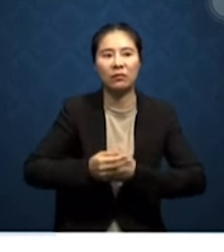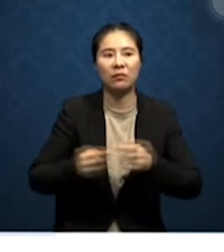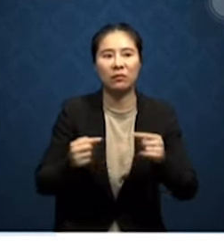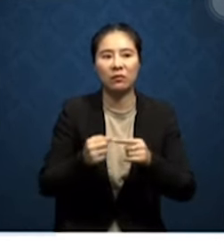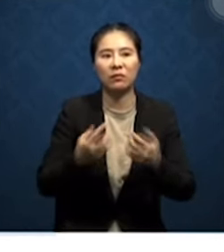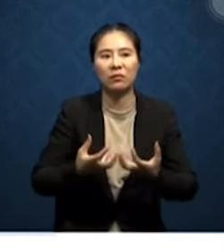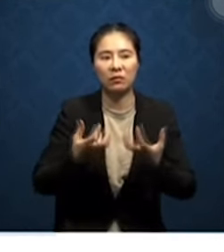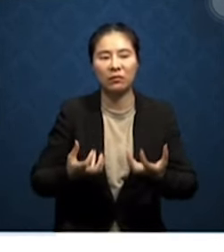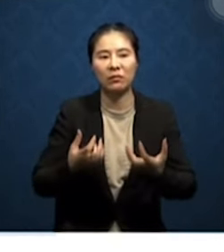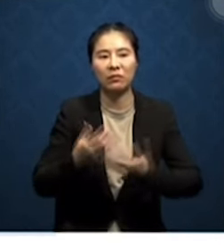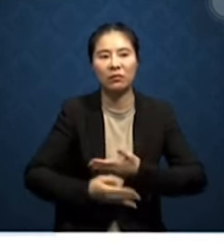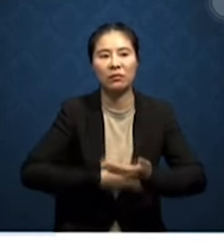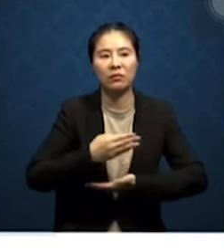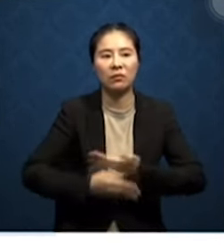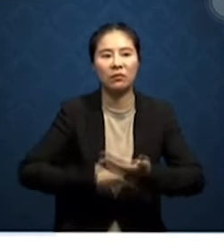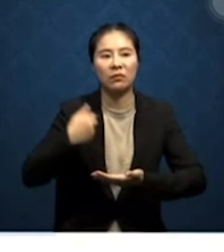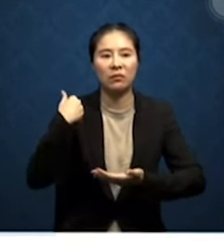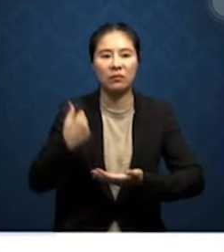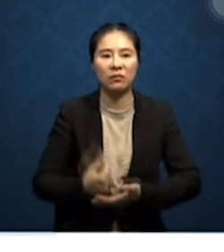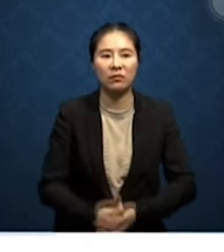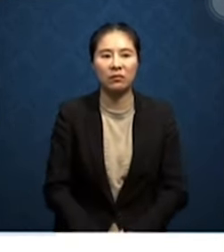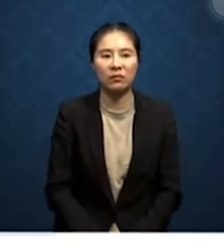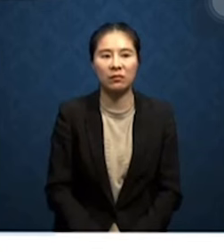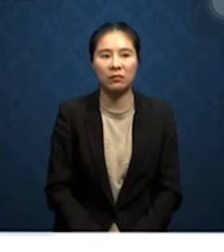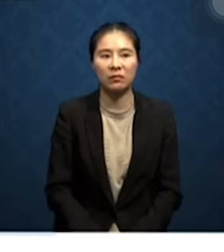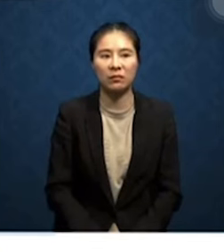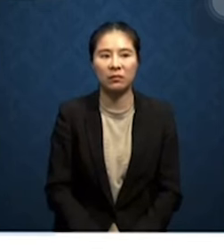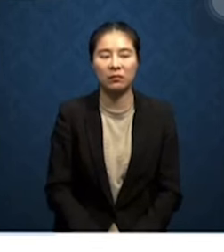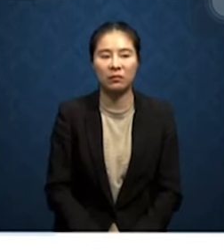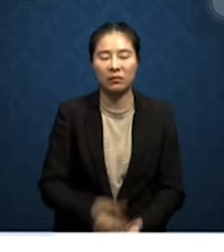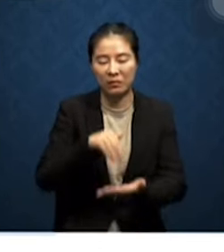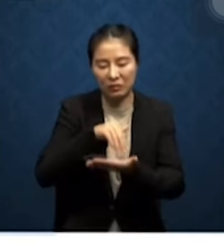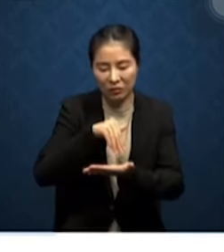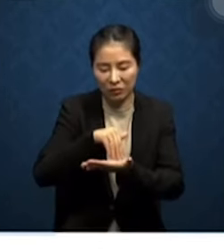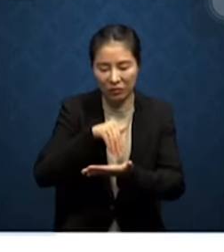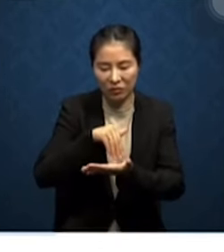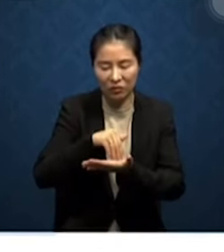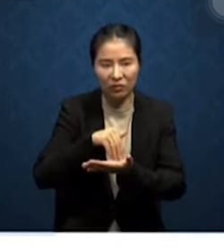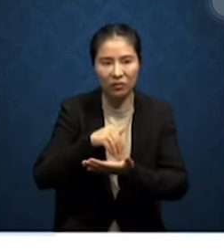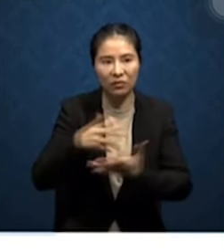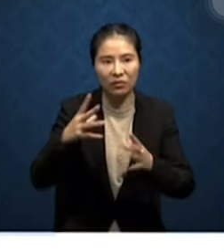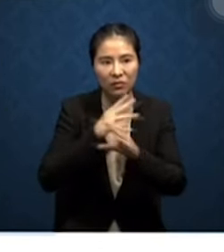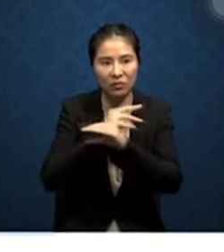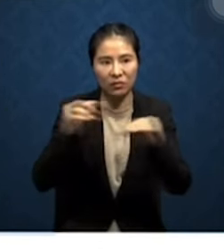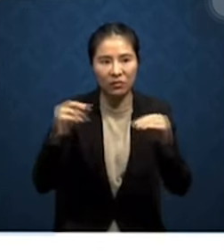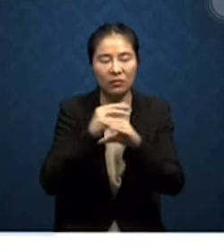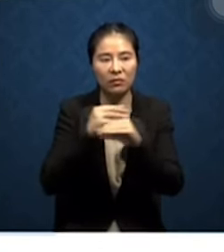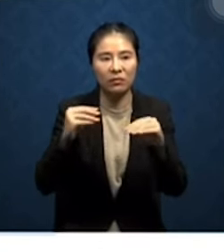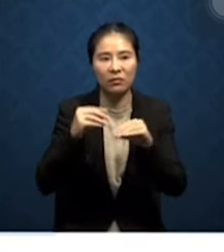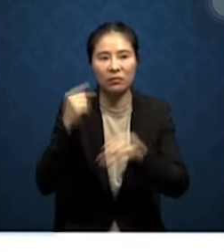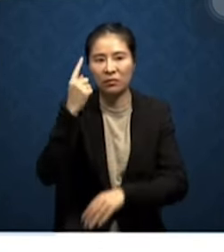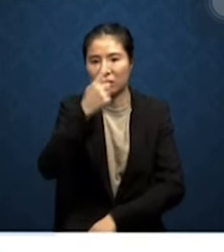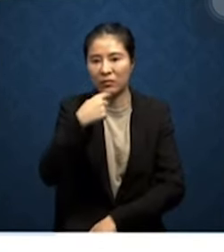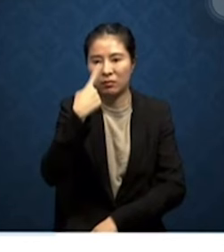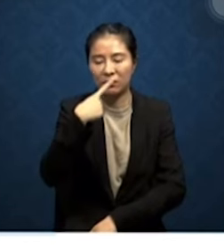ของกันอยู่มันเป็นศูนย์การแลกเปลี่ยนถ้าใครมีฝีมือก็มาเป็นแม่ค้าข